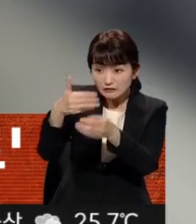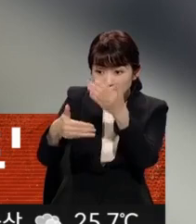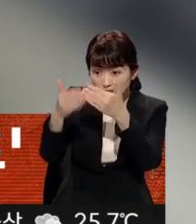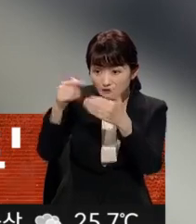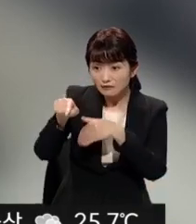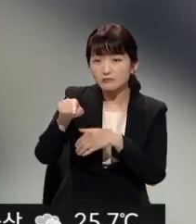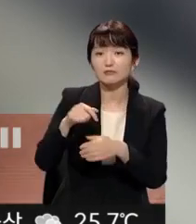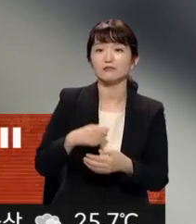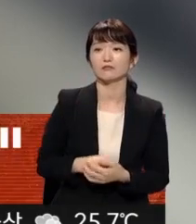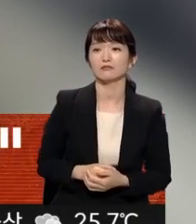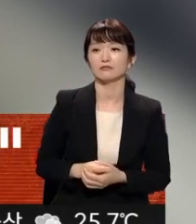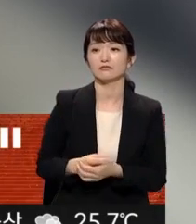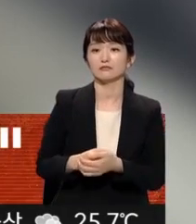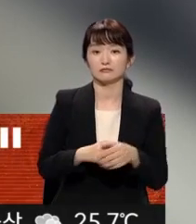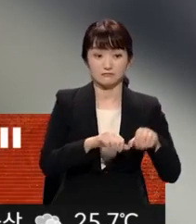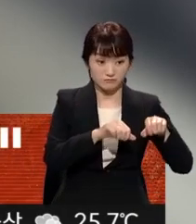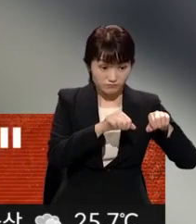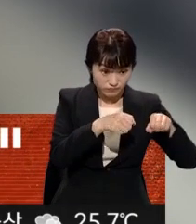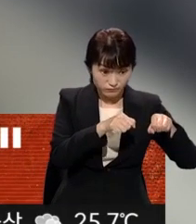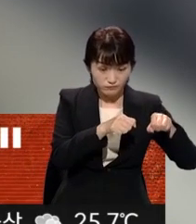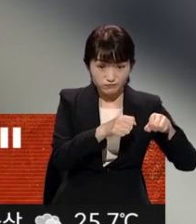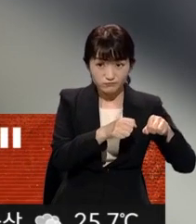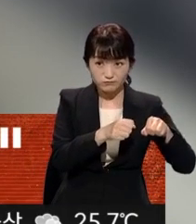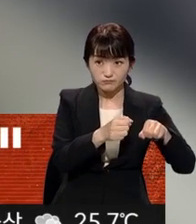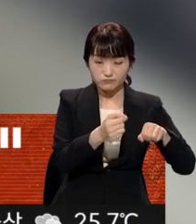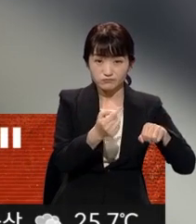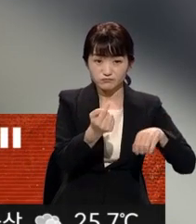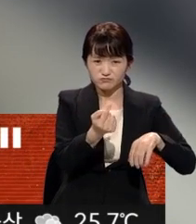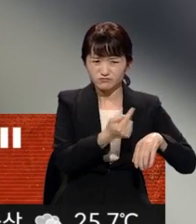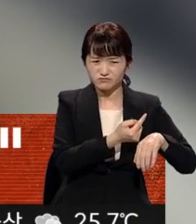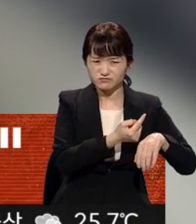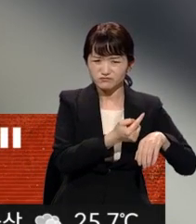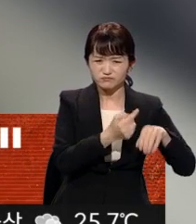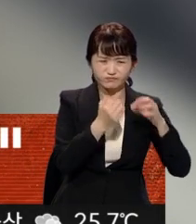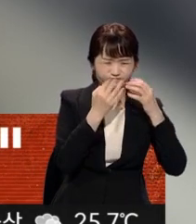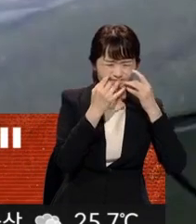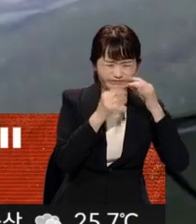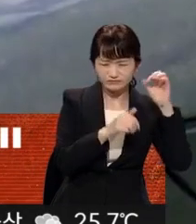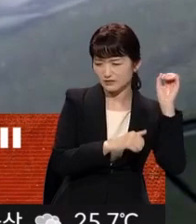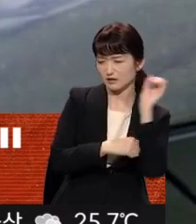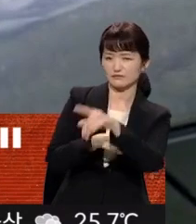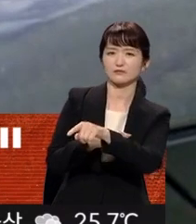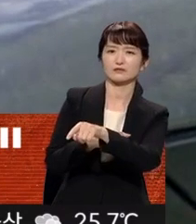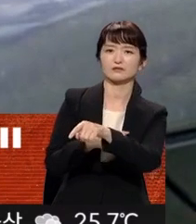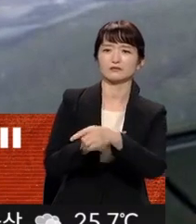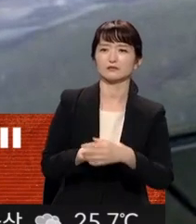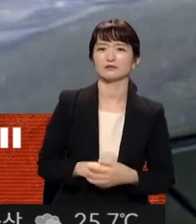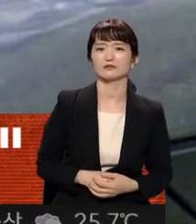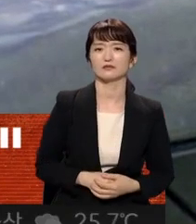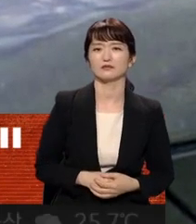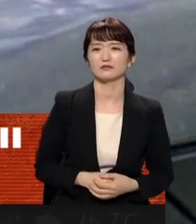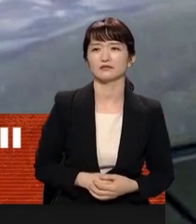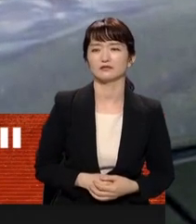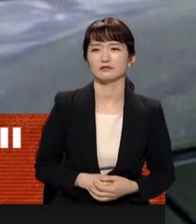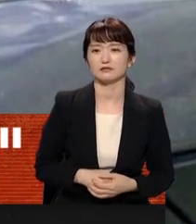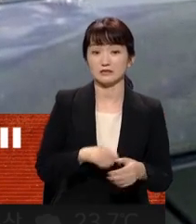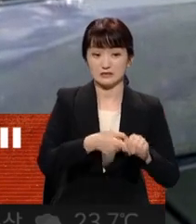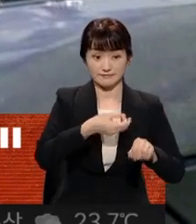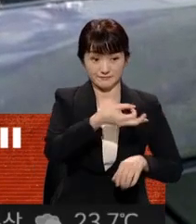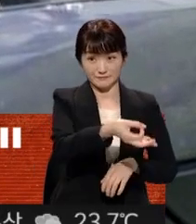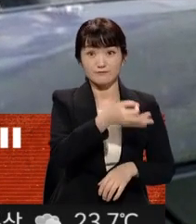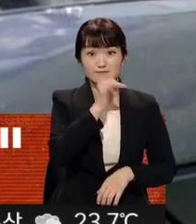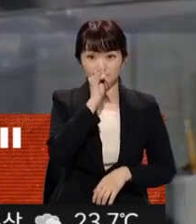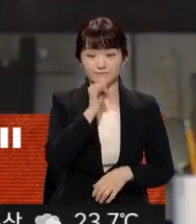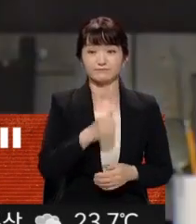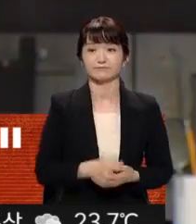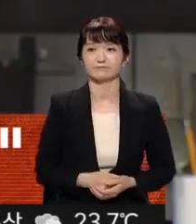돌려보니 아니나 다를까 제 오토바이 운전자가 지금 차량에 쓰레기를 버리고 갔다는 겁니다 분명히 저 부분 과태료 처분 받을 수